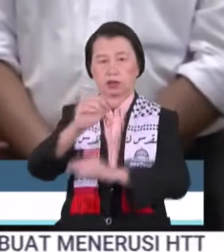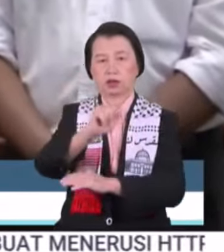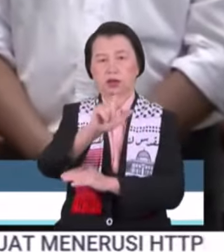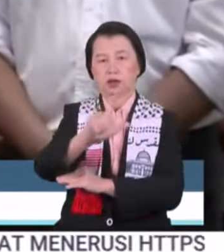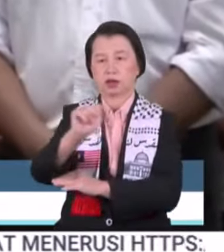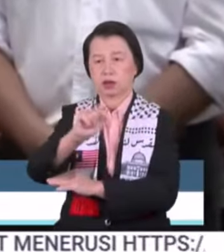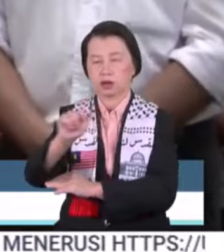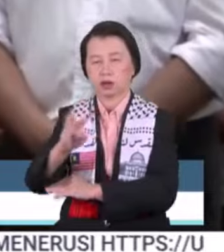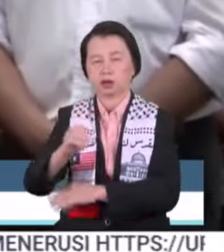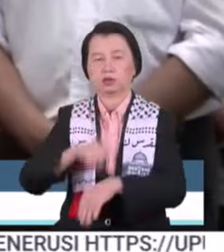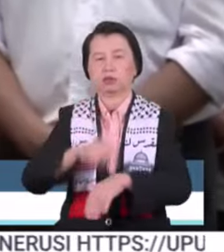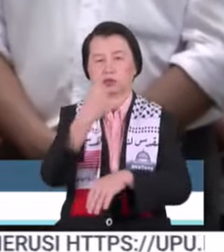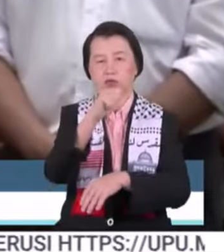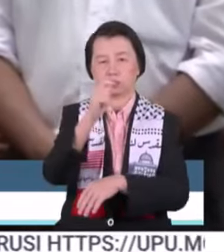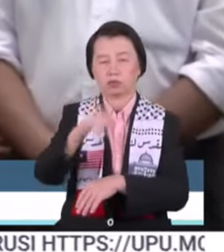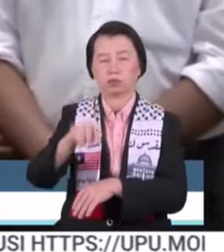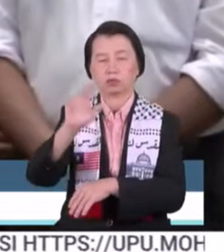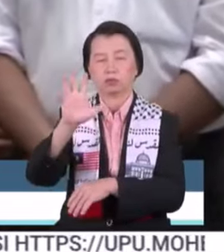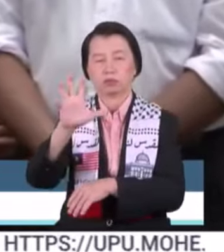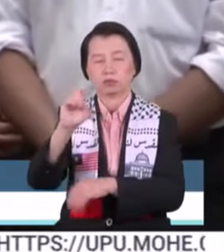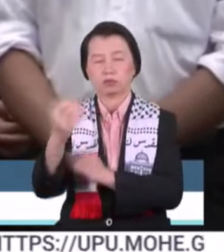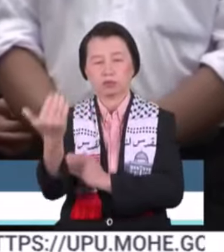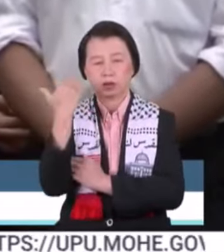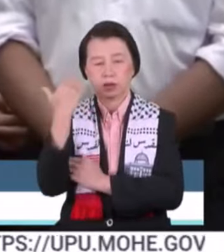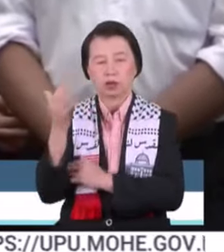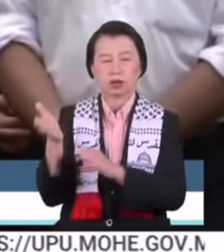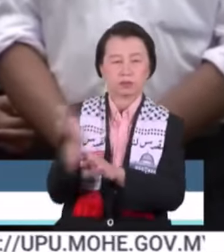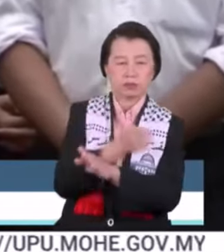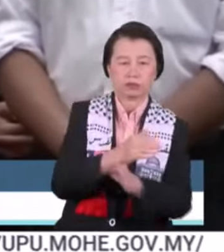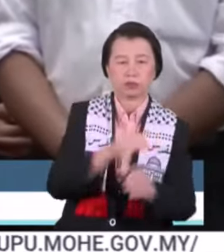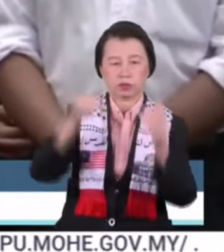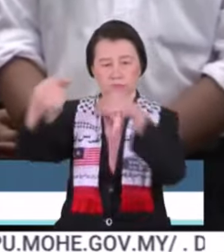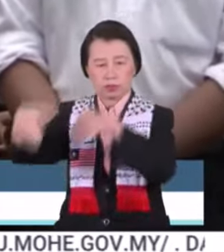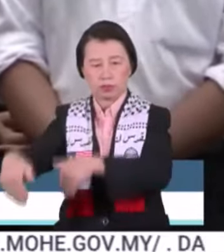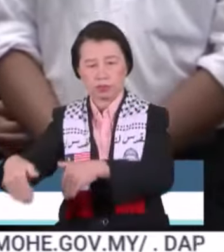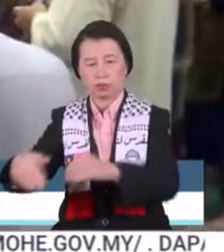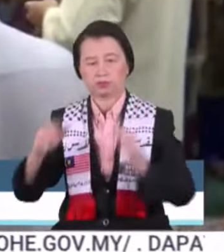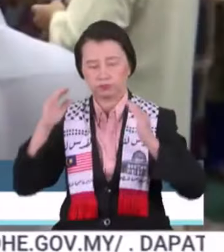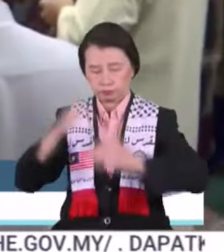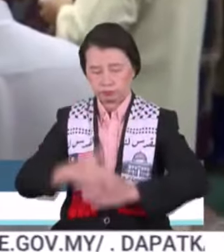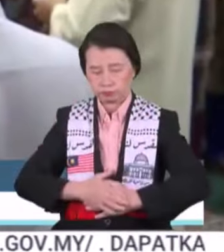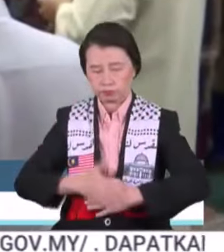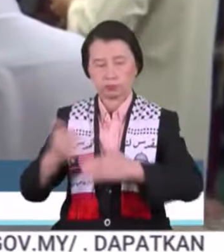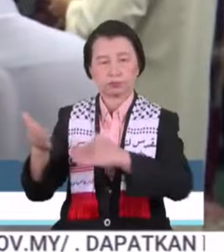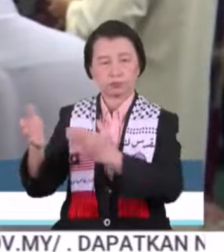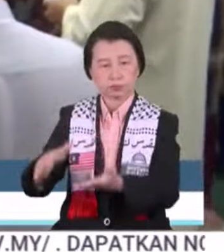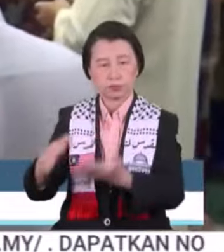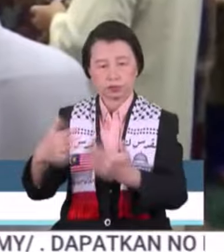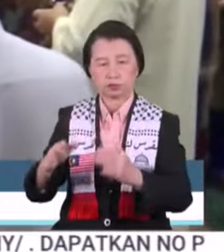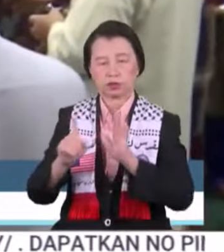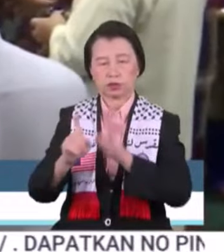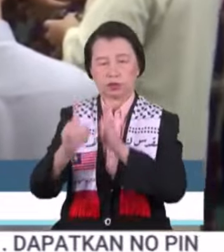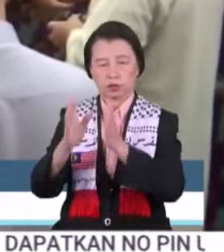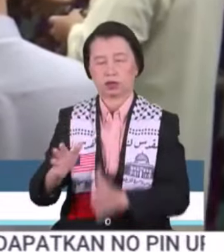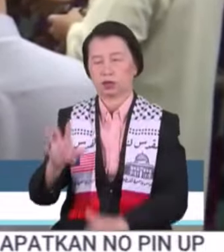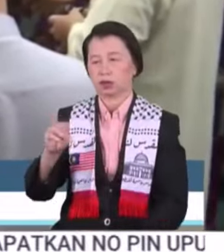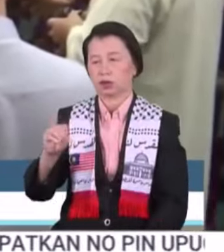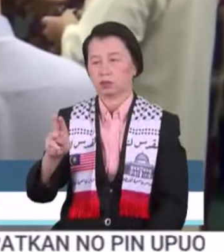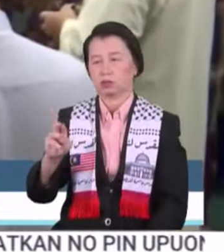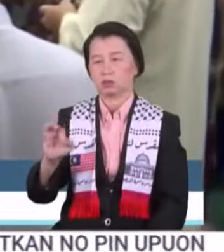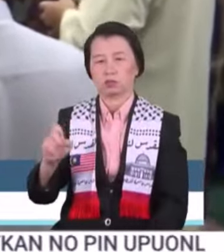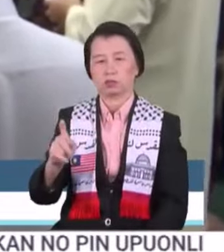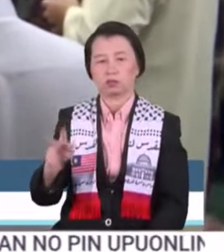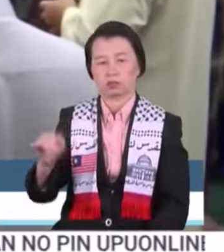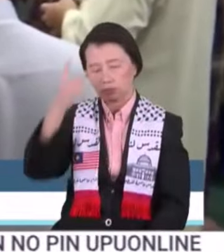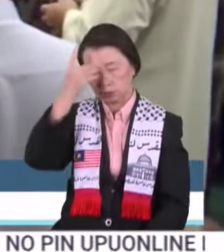11.10 pagi sebelum dibawa ke Kampung Tebung Alur Gajah. Solat jenazah di Masjid Al-Ihsan pula telah diimamkan Mufti Kerajaan